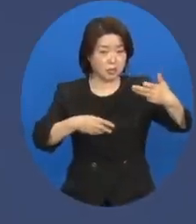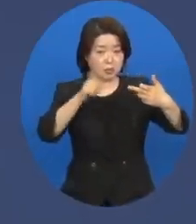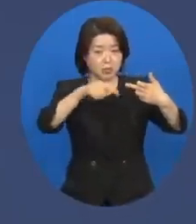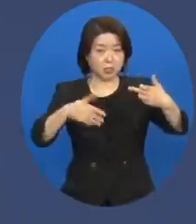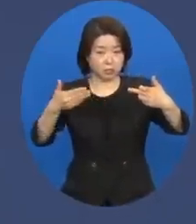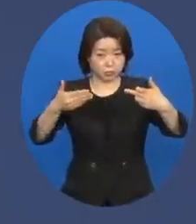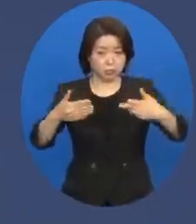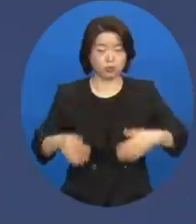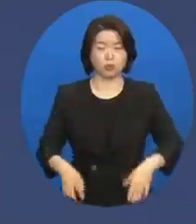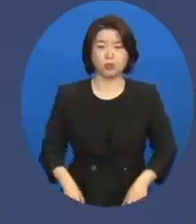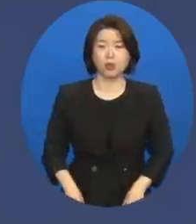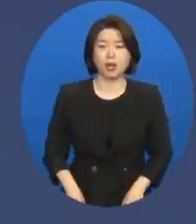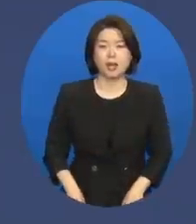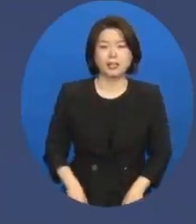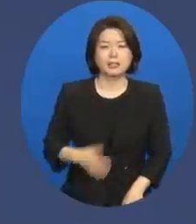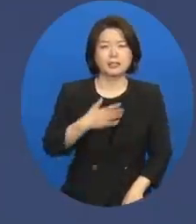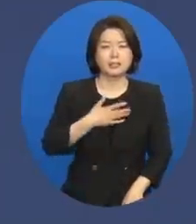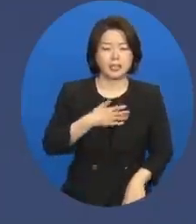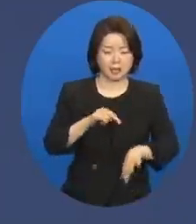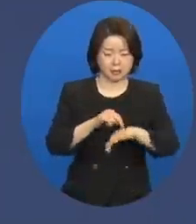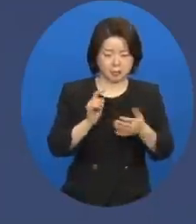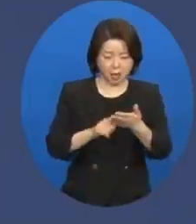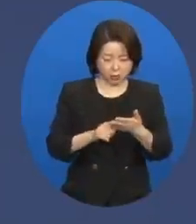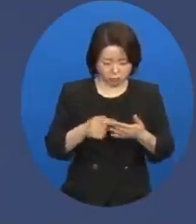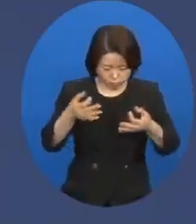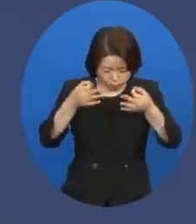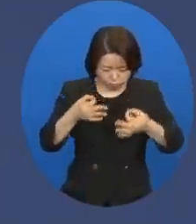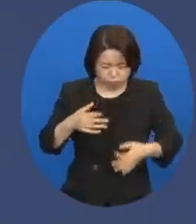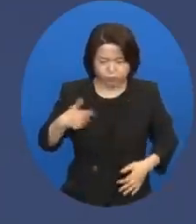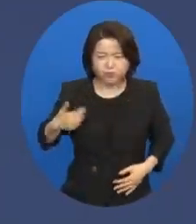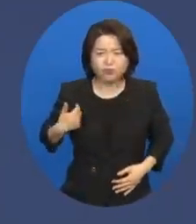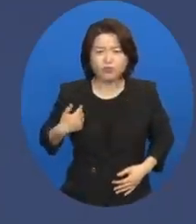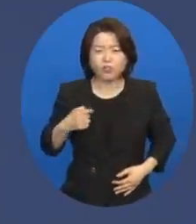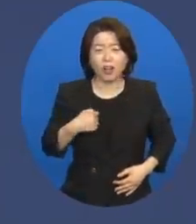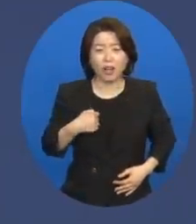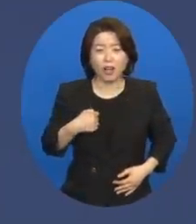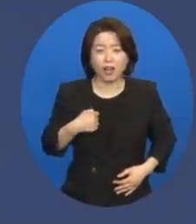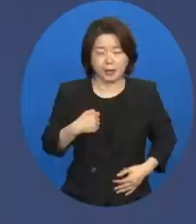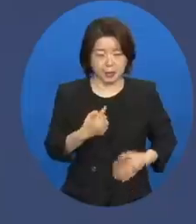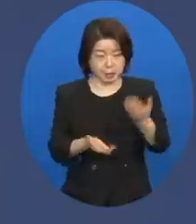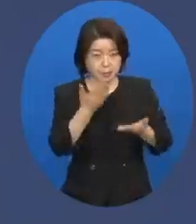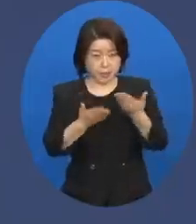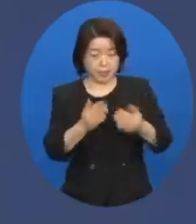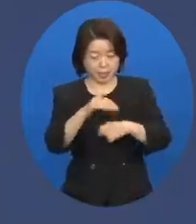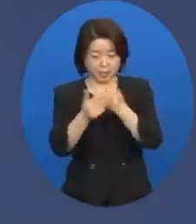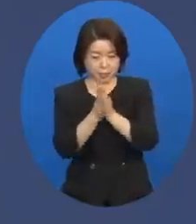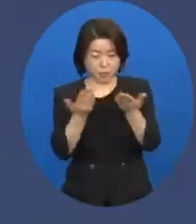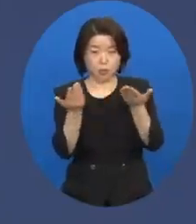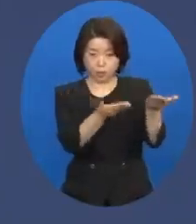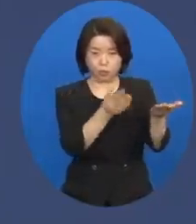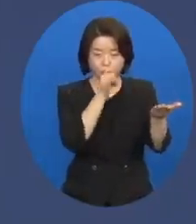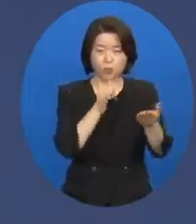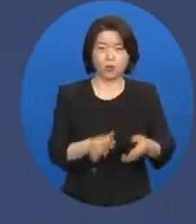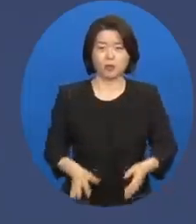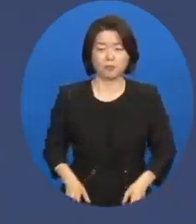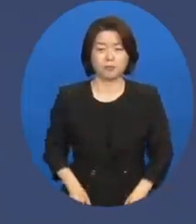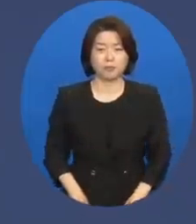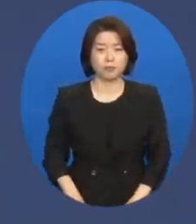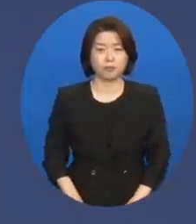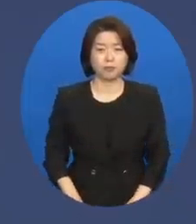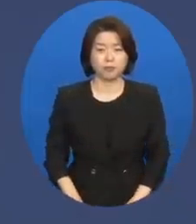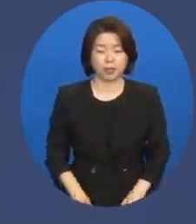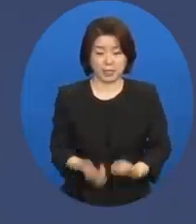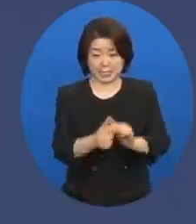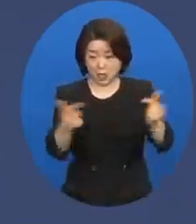상태를요. 이 무지한 내가 내 마음을 알 수 없는 상태에 대해서 이렇게 진단을 성경이 진단을 하는데